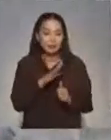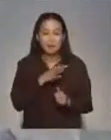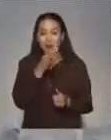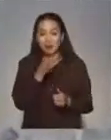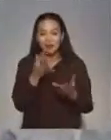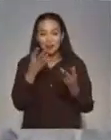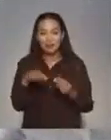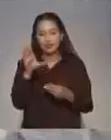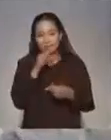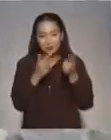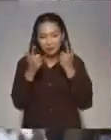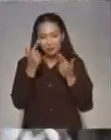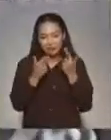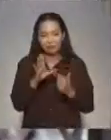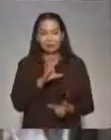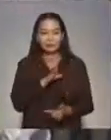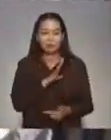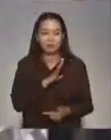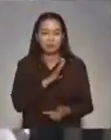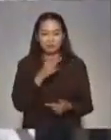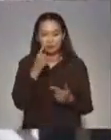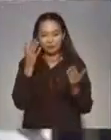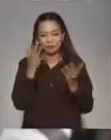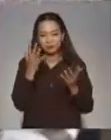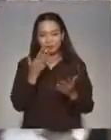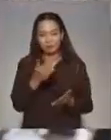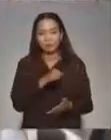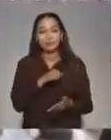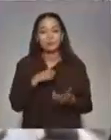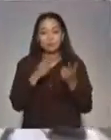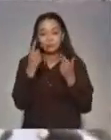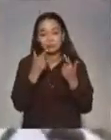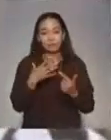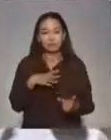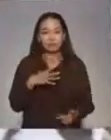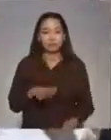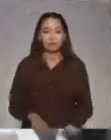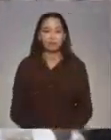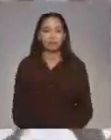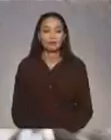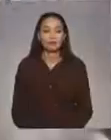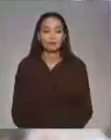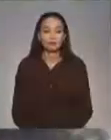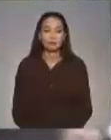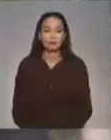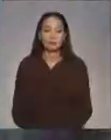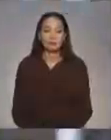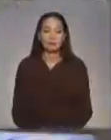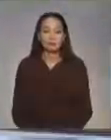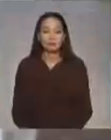сәтте көзіне жас алды. Неге неге жылап тұрсыз? Жүрегім ауырып кетті. Сізге ұрысып тұрғасың, көзімді ұстап